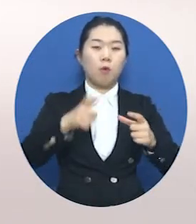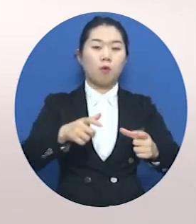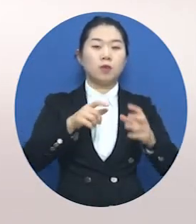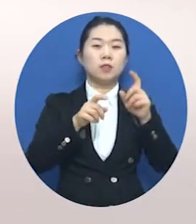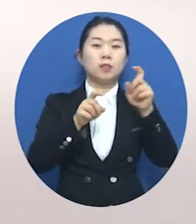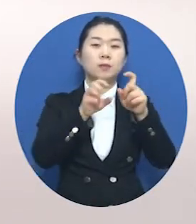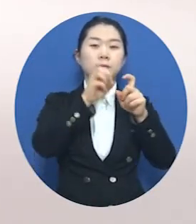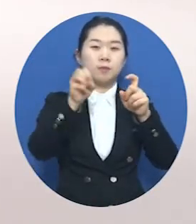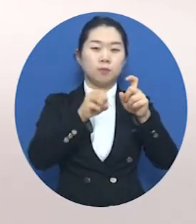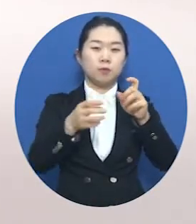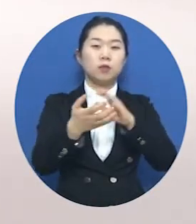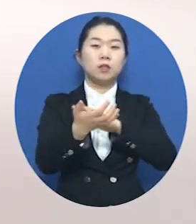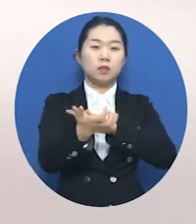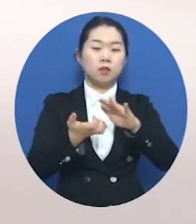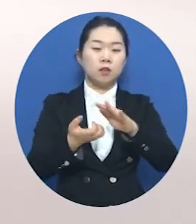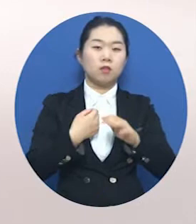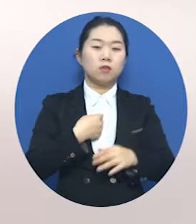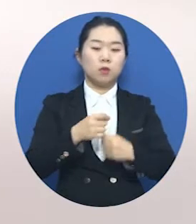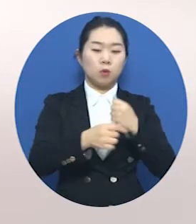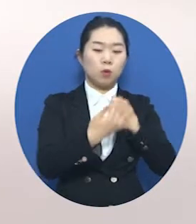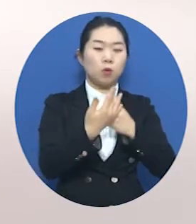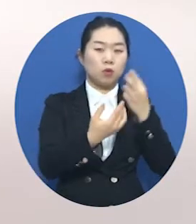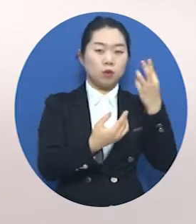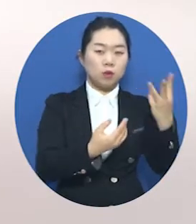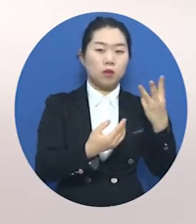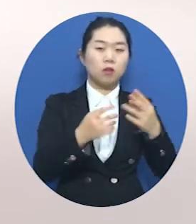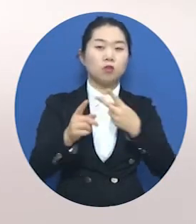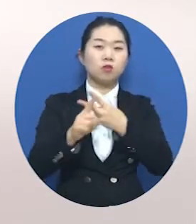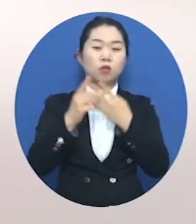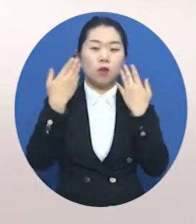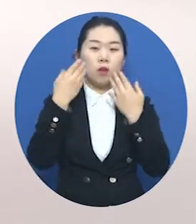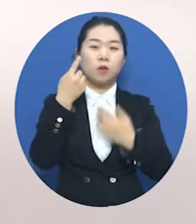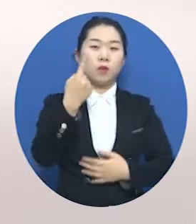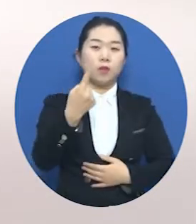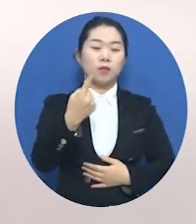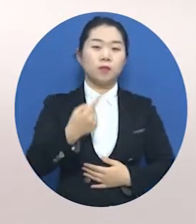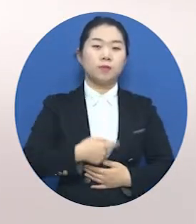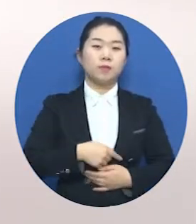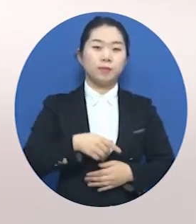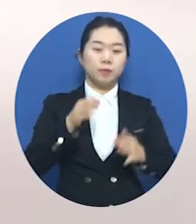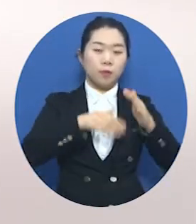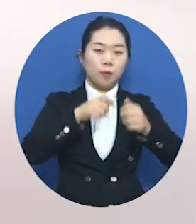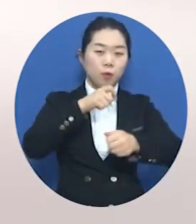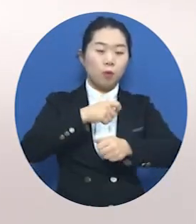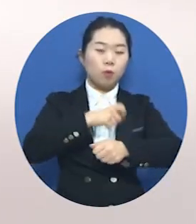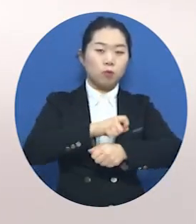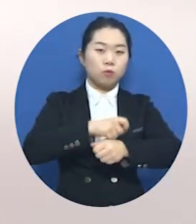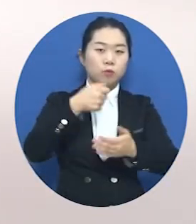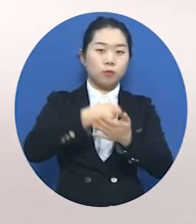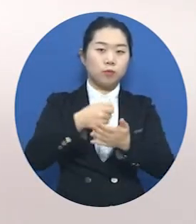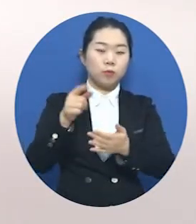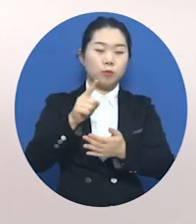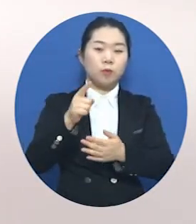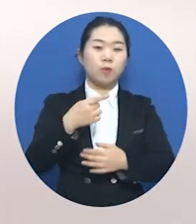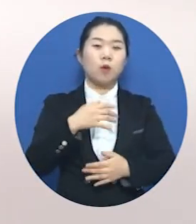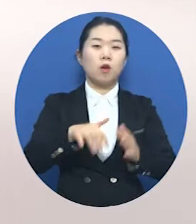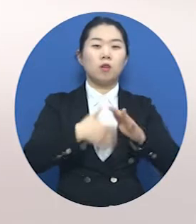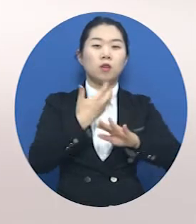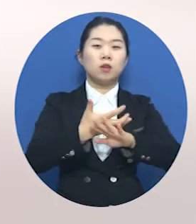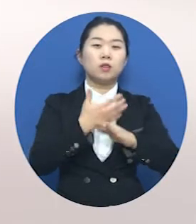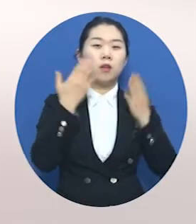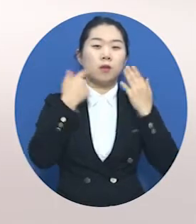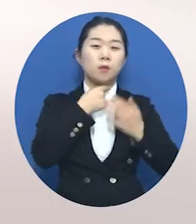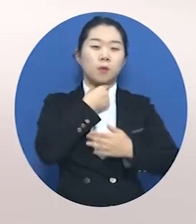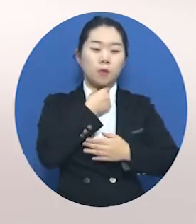지정 기본 규모는 관내 전체 학교 수의 10% 내외로 초등 3개교, 중등 1개교입니다.